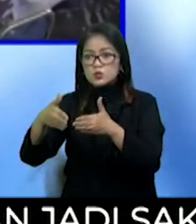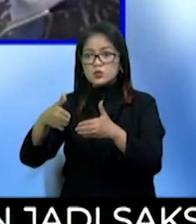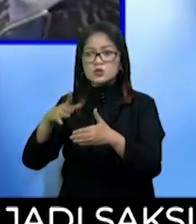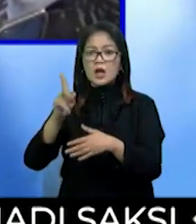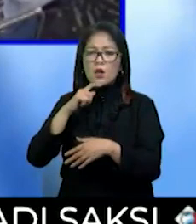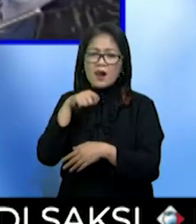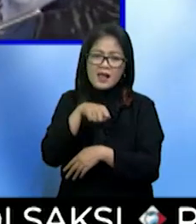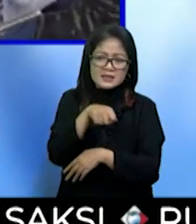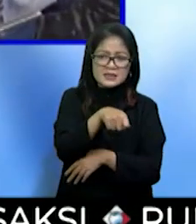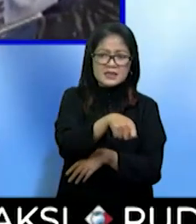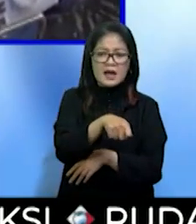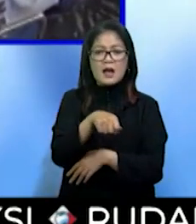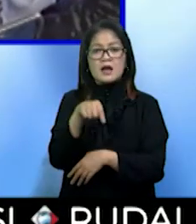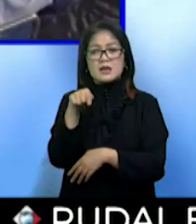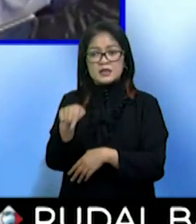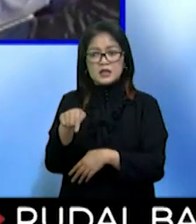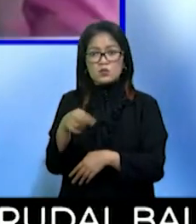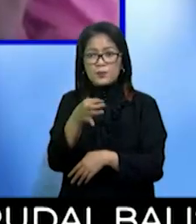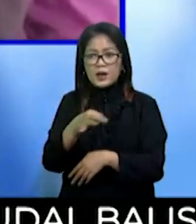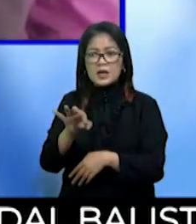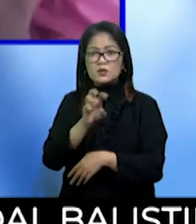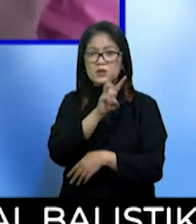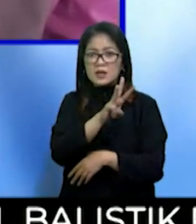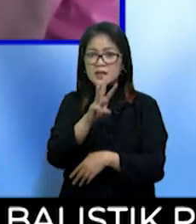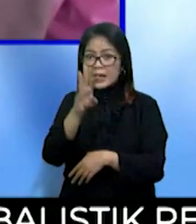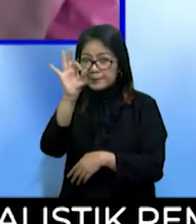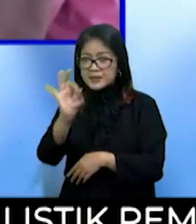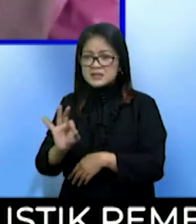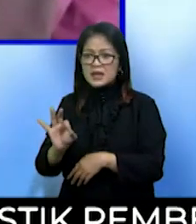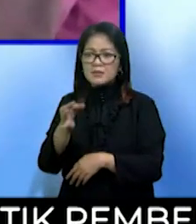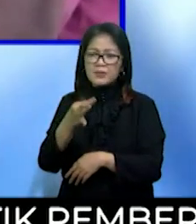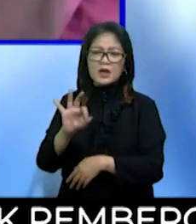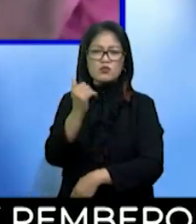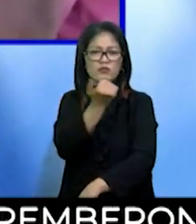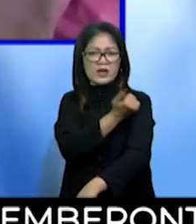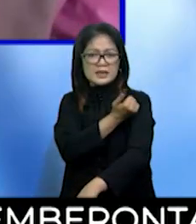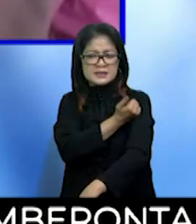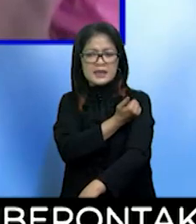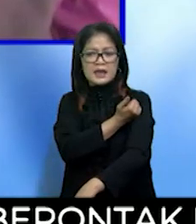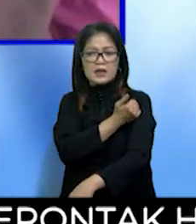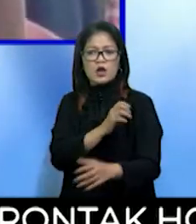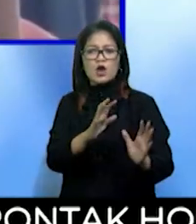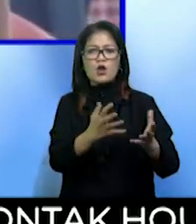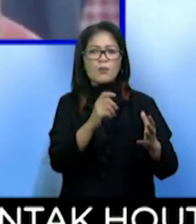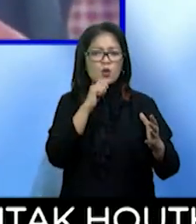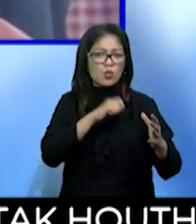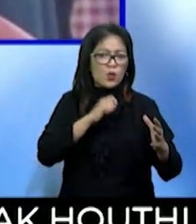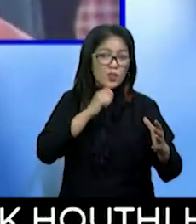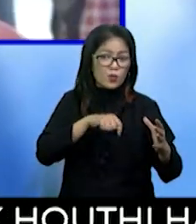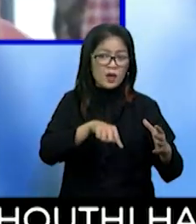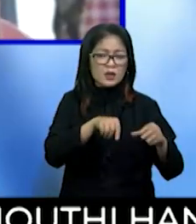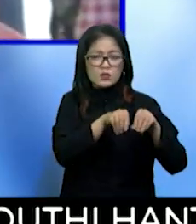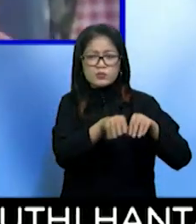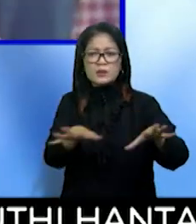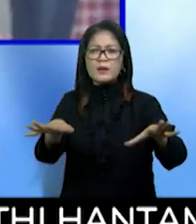kalau lansia ini kita lihat baru 33% yang mendapatkan vaksinasi, dan ini bisa menjadi sumber penularan nih untuk cucunya kalau kemudian lansia